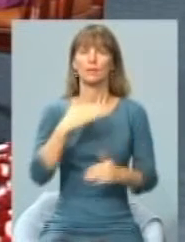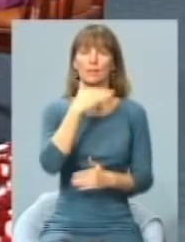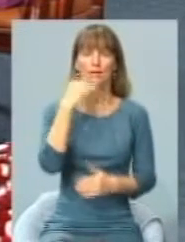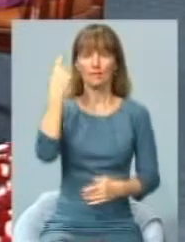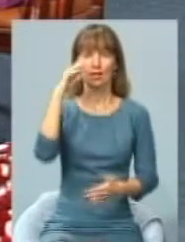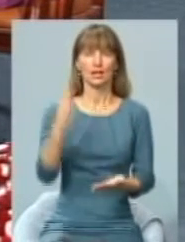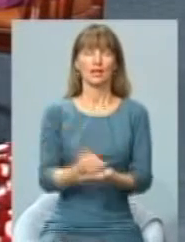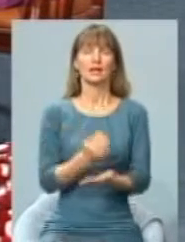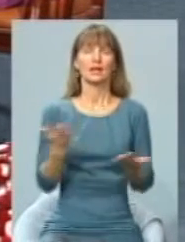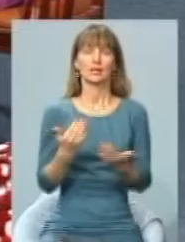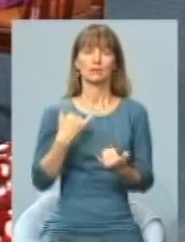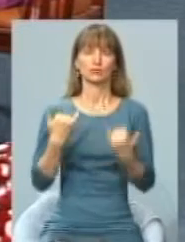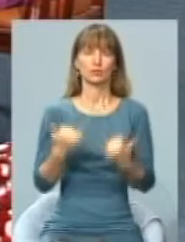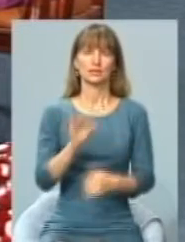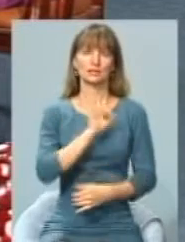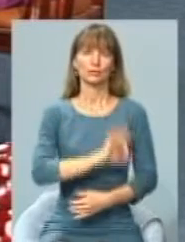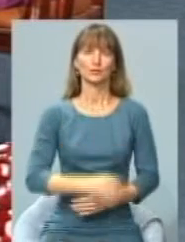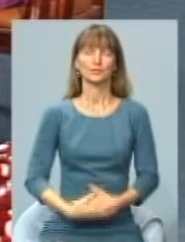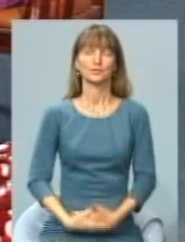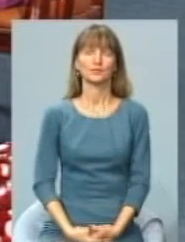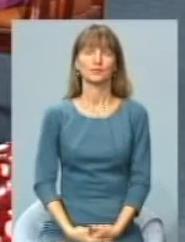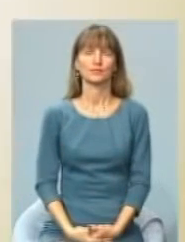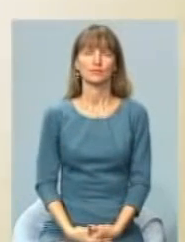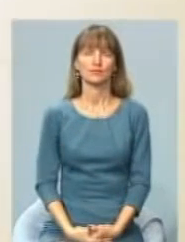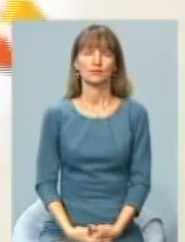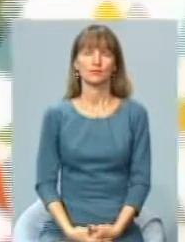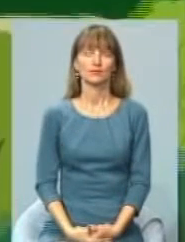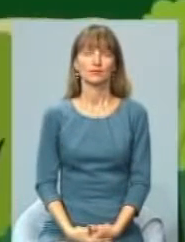багатьох-багатьох винаходів, якими ми зараз користуємося.